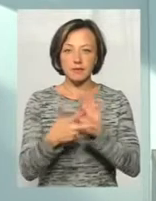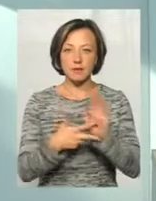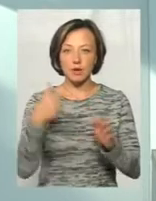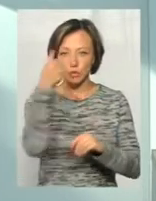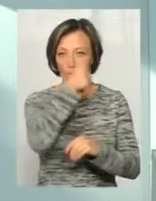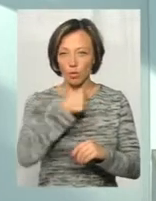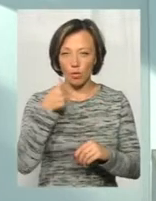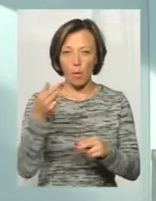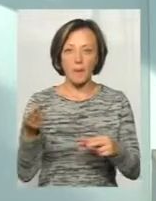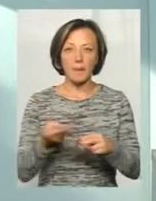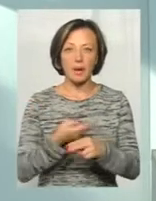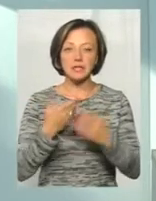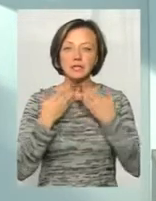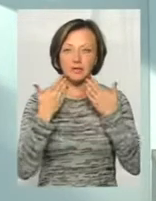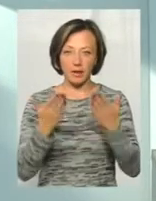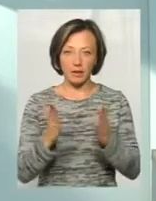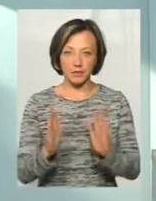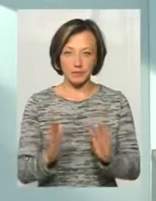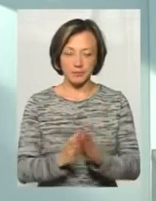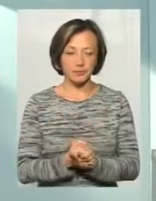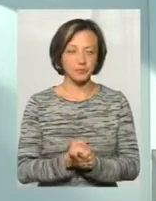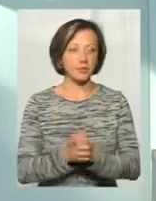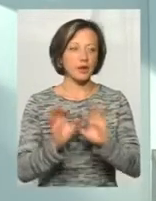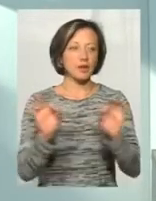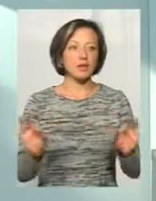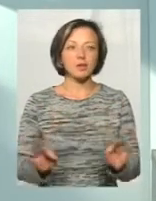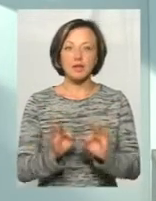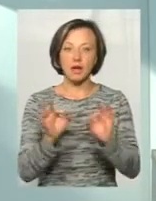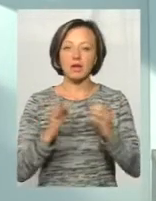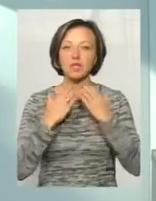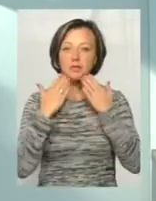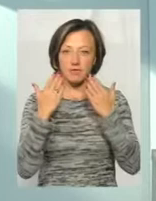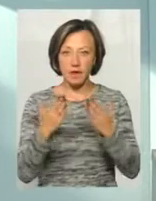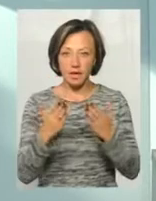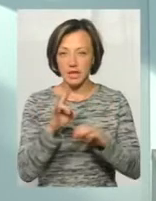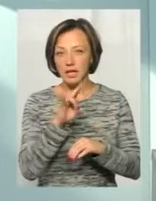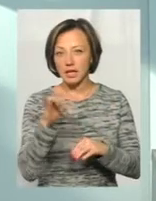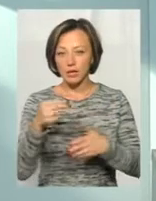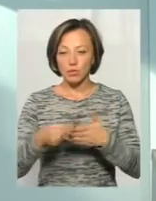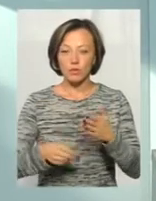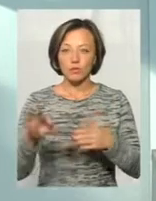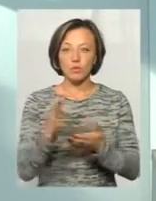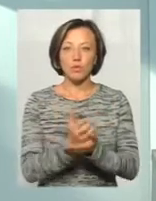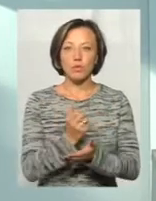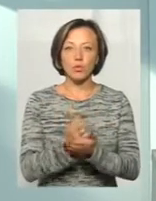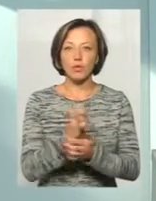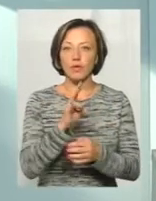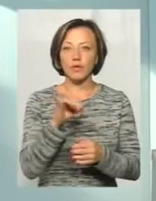2017-2018 року без звернень. Тобто ніяких звернень, ні довідок про доходи, ні